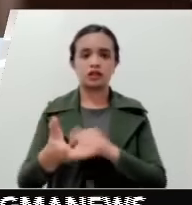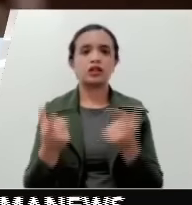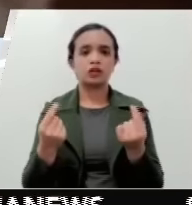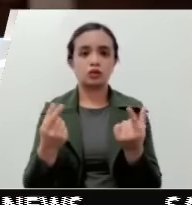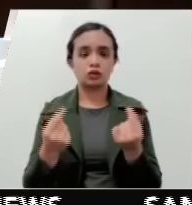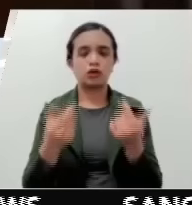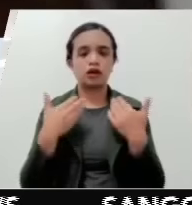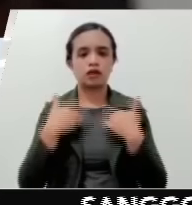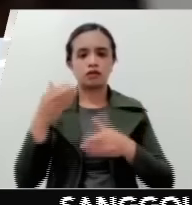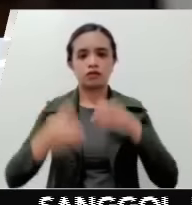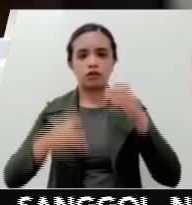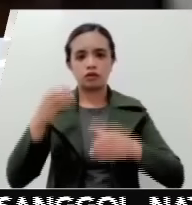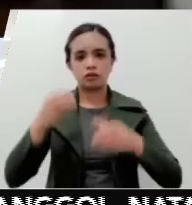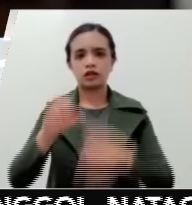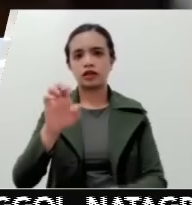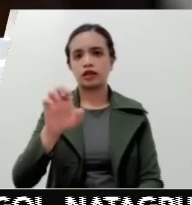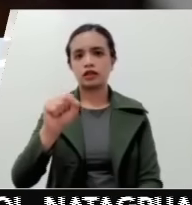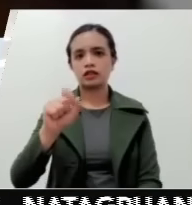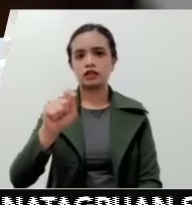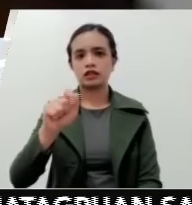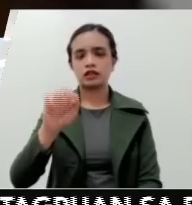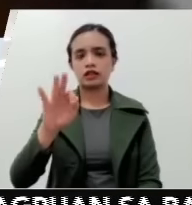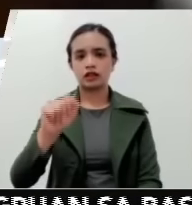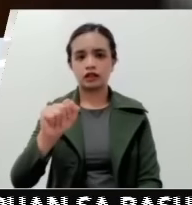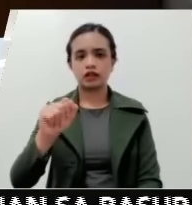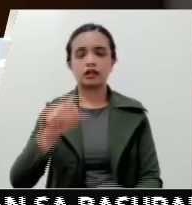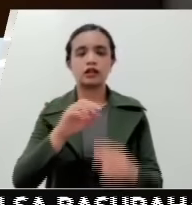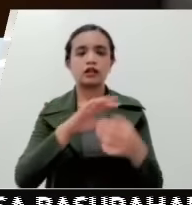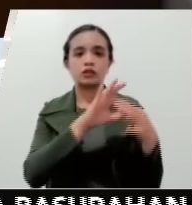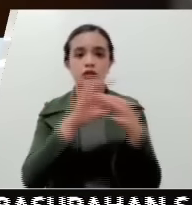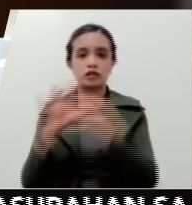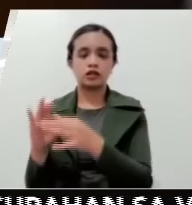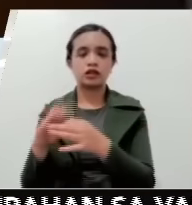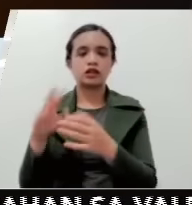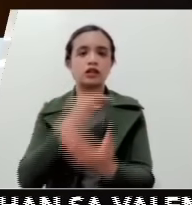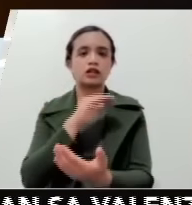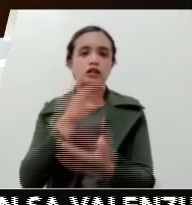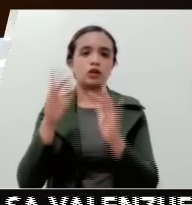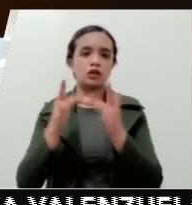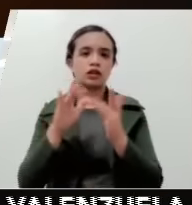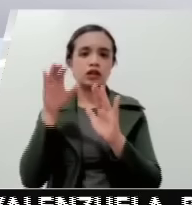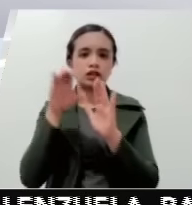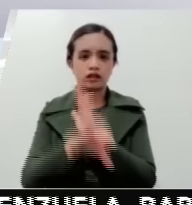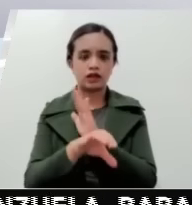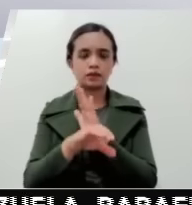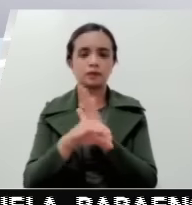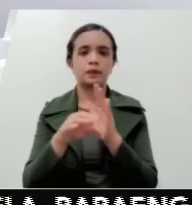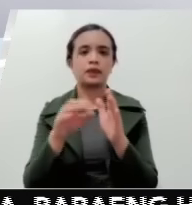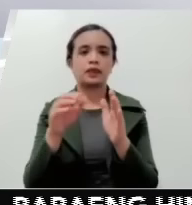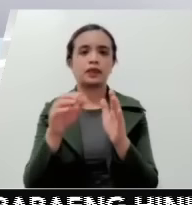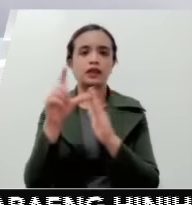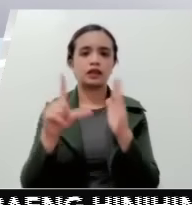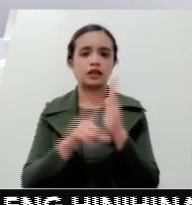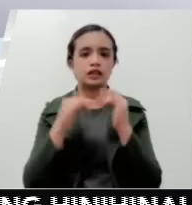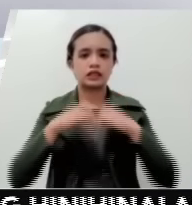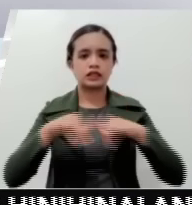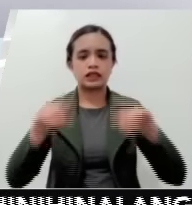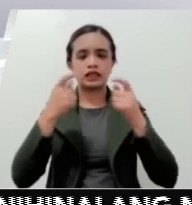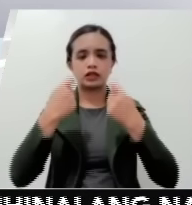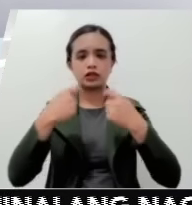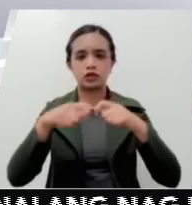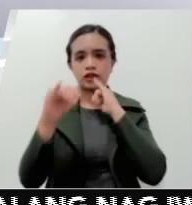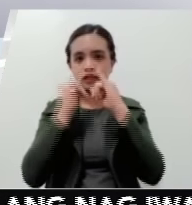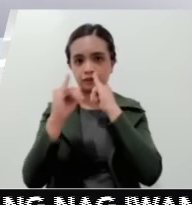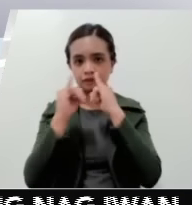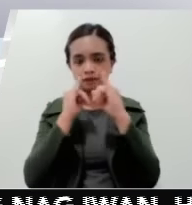estafa in relation sa Cybercrime Prevention Act. Sinisikap pa namin makuha ang kanyang panig. Ang Integrated Bar of the Philippines